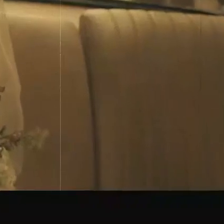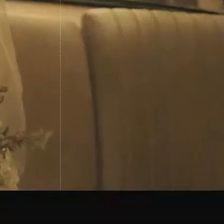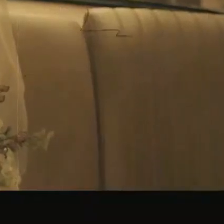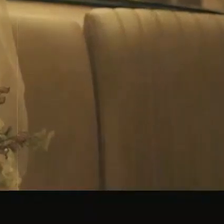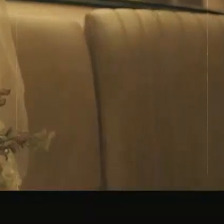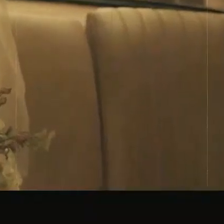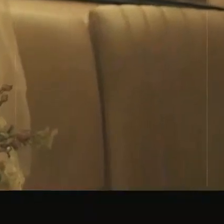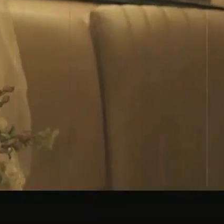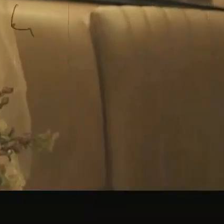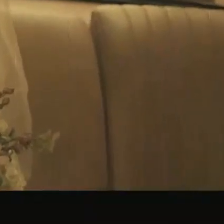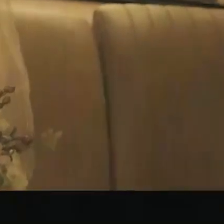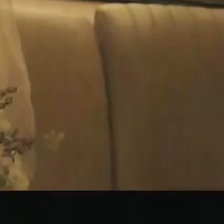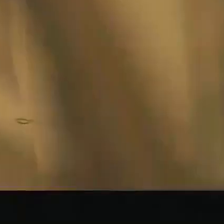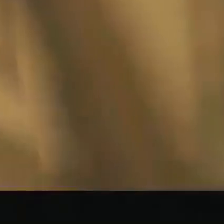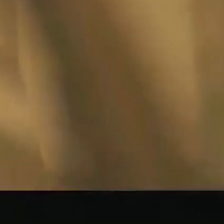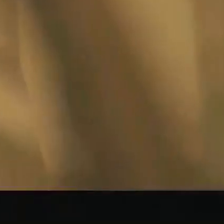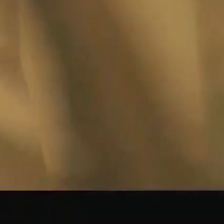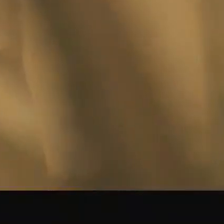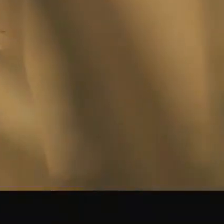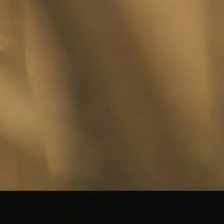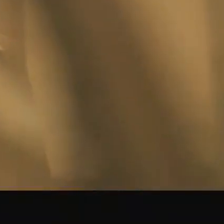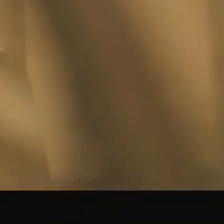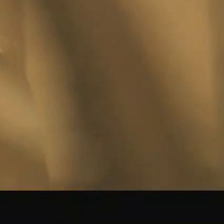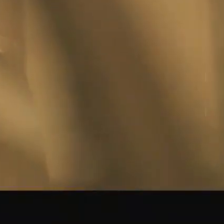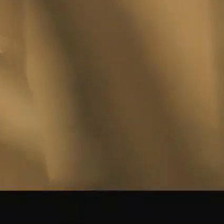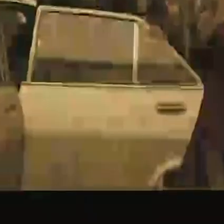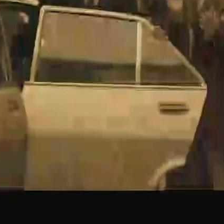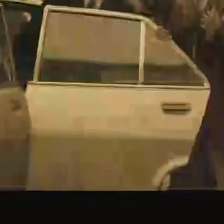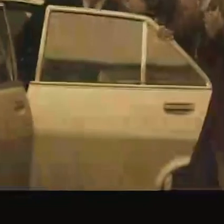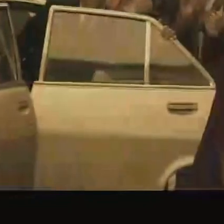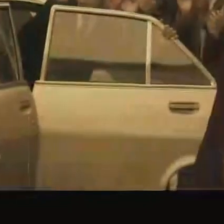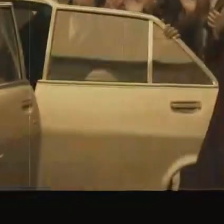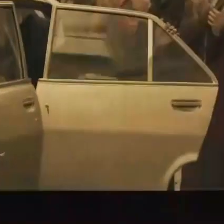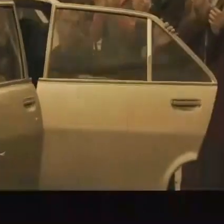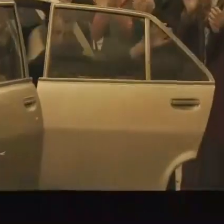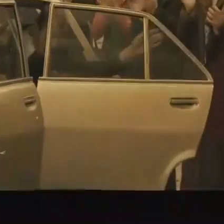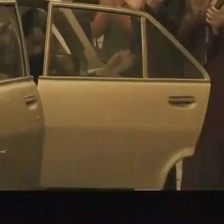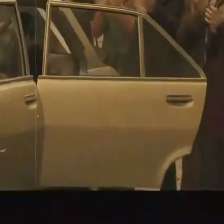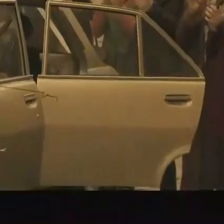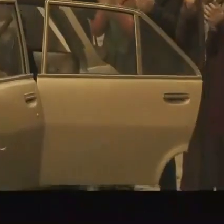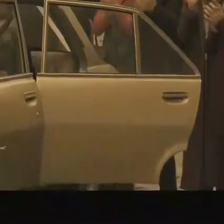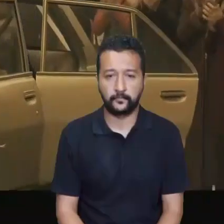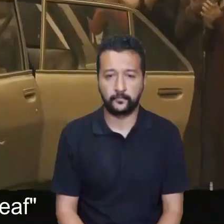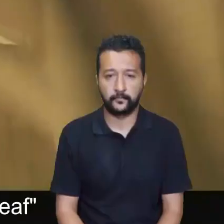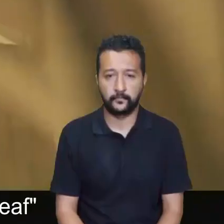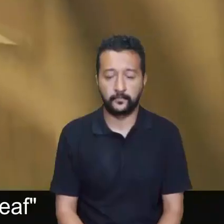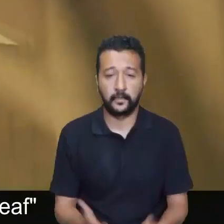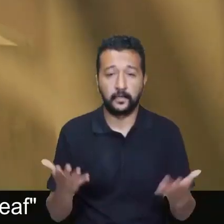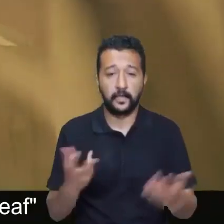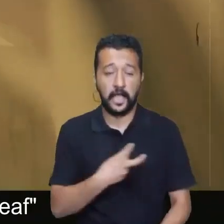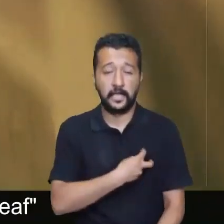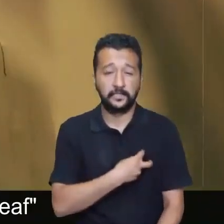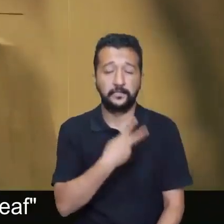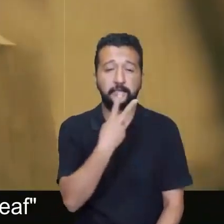bindi. Yaşları artmış, içli içli bakışıyorlar. Ağlarken Adile'nin yanaklarında derin çizgiler çöküyor. Damat arabanın